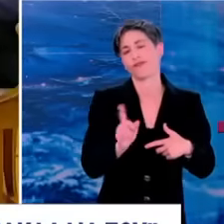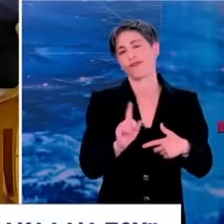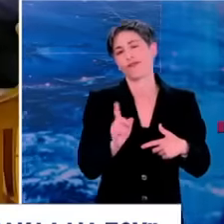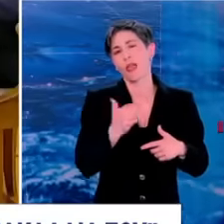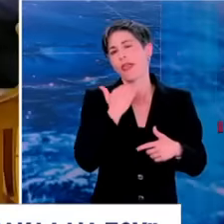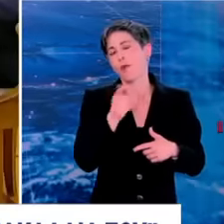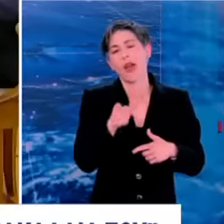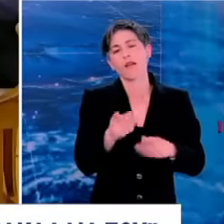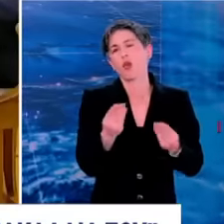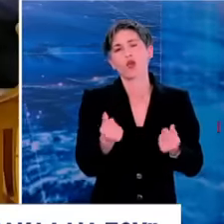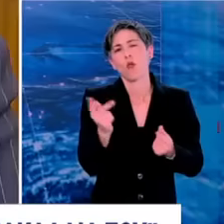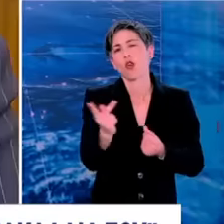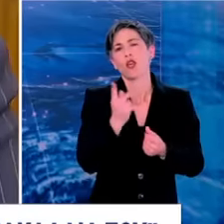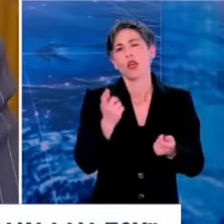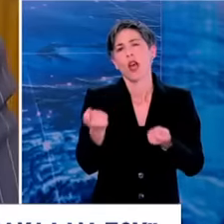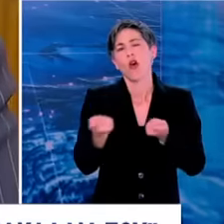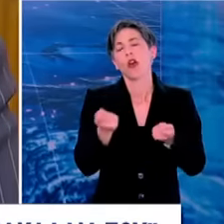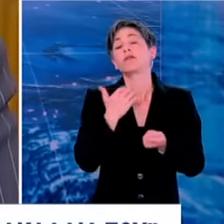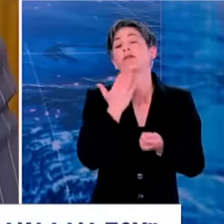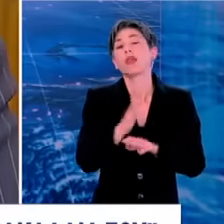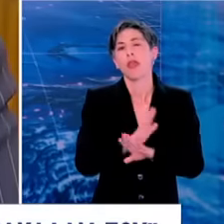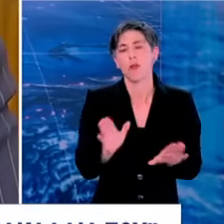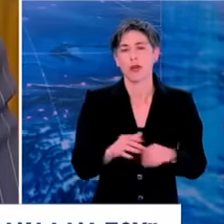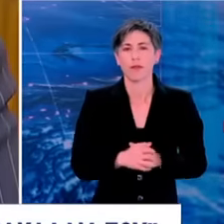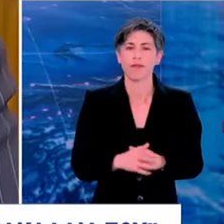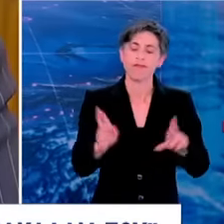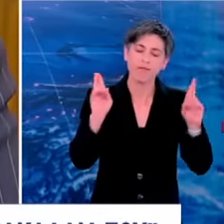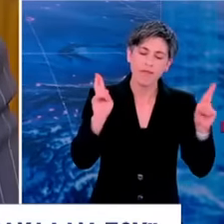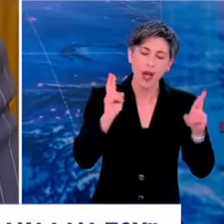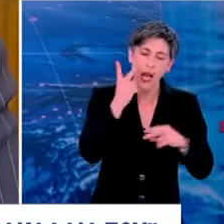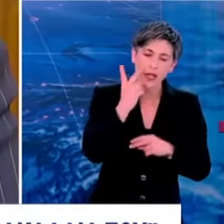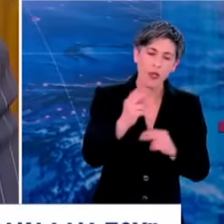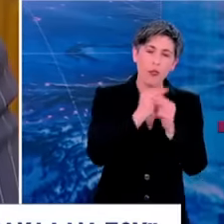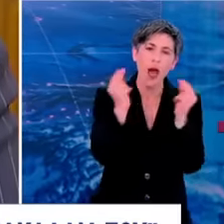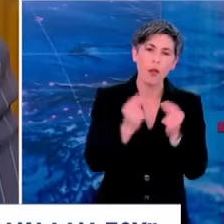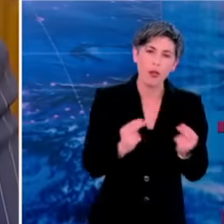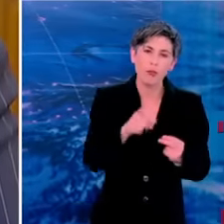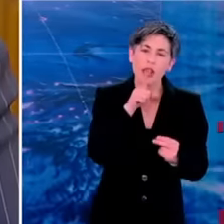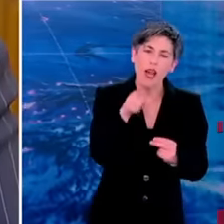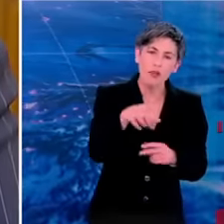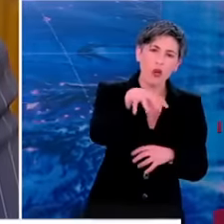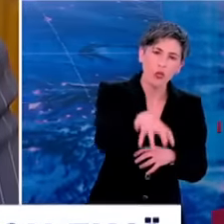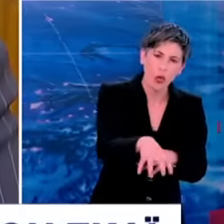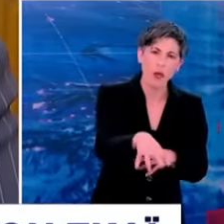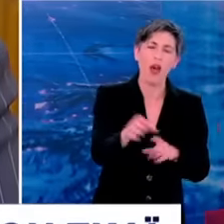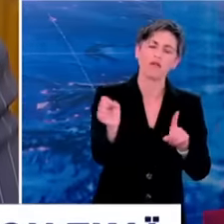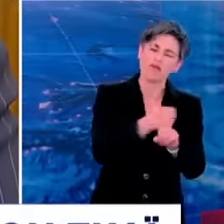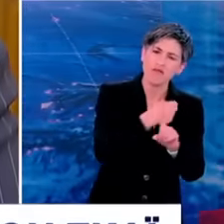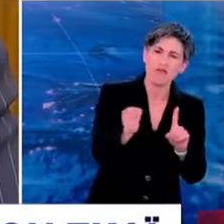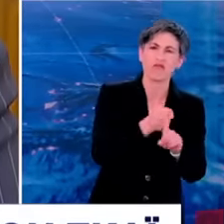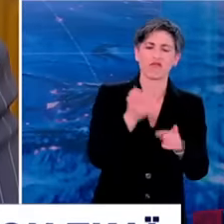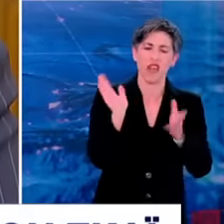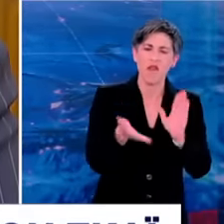μπορεί να λειτουργήσει με αυτούς τους κανόνες. Μακάρι να δούμε αποτελέσματα και σε αυτόν τον τομέα. Βλέπετε ότι και το bullying και η βία των ανηλίκων είναι πολύ